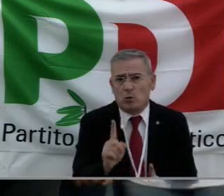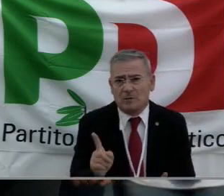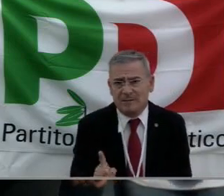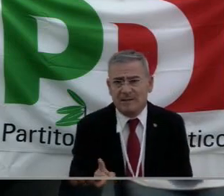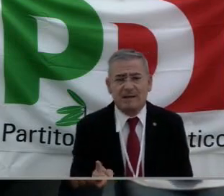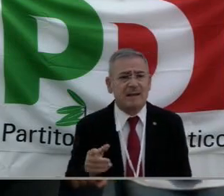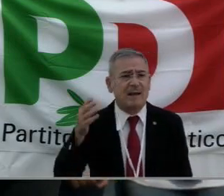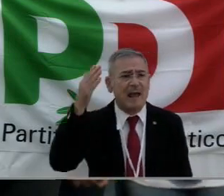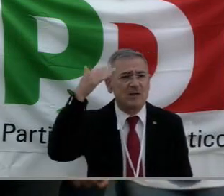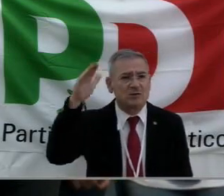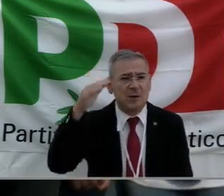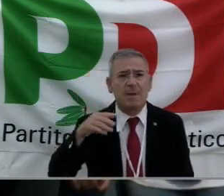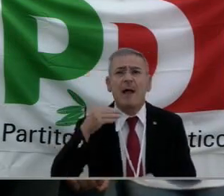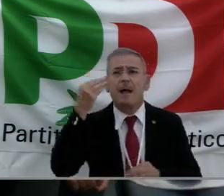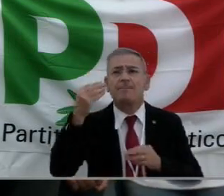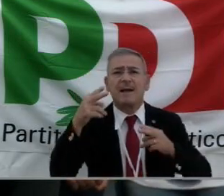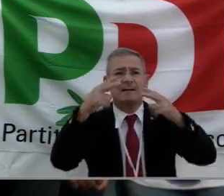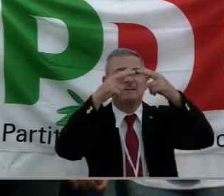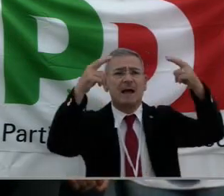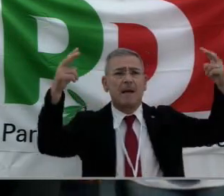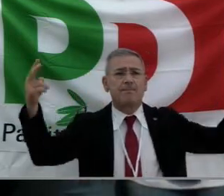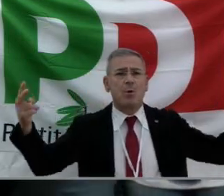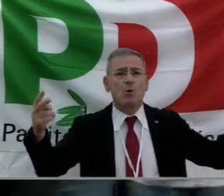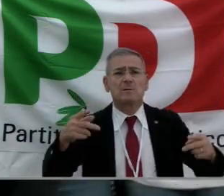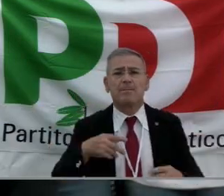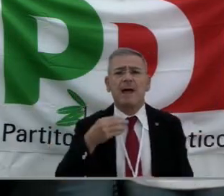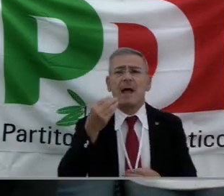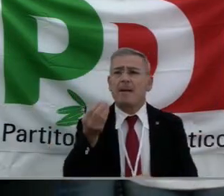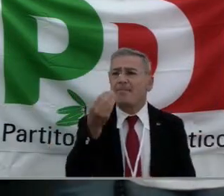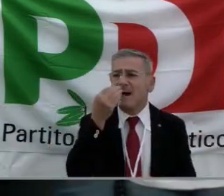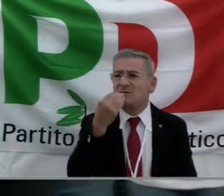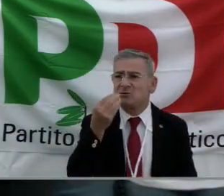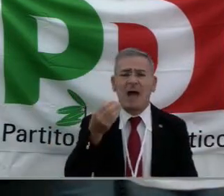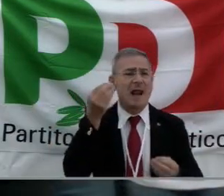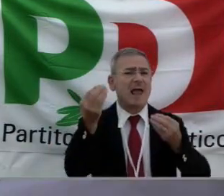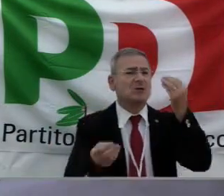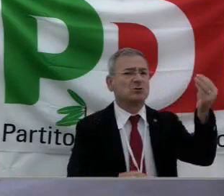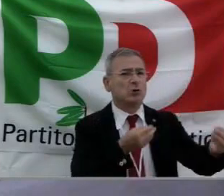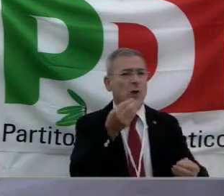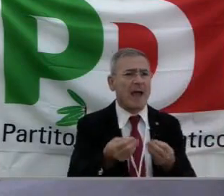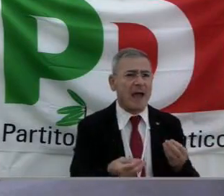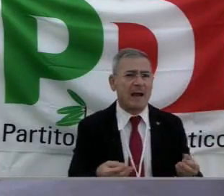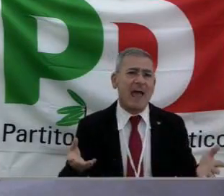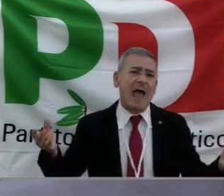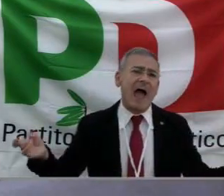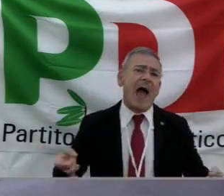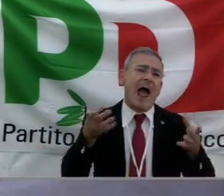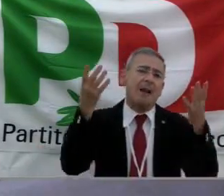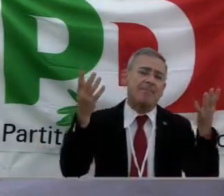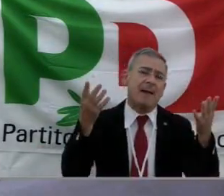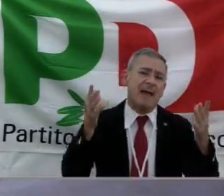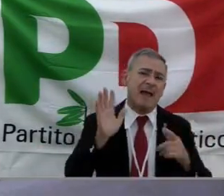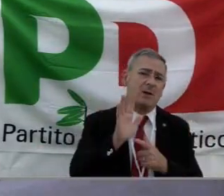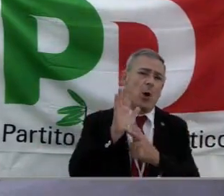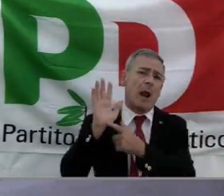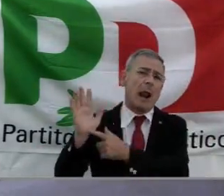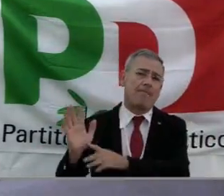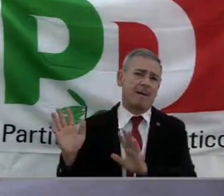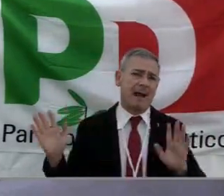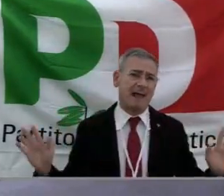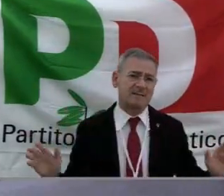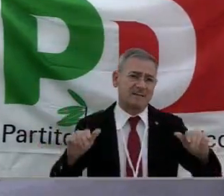che immagini un ponte dove giocare e mangiare. Per l'amor di Dio, almeno l'apparenza